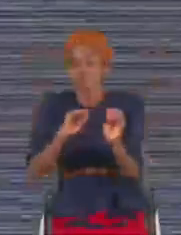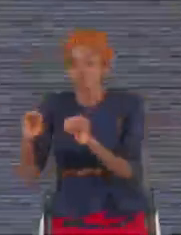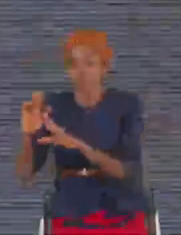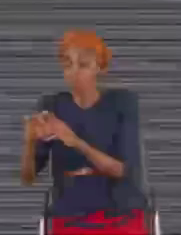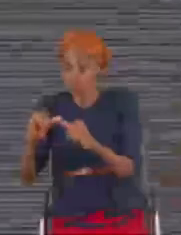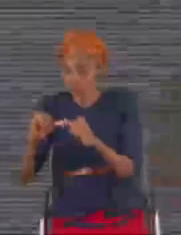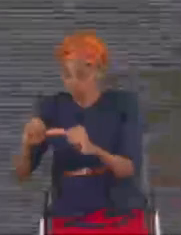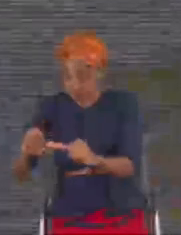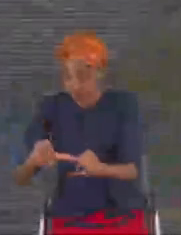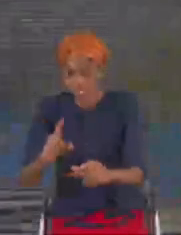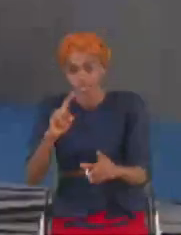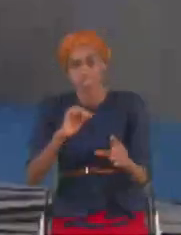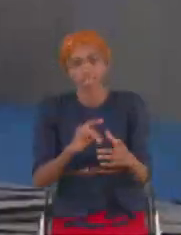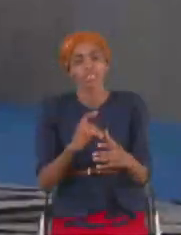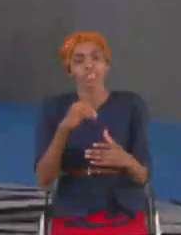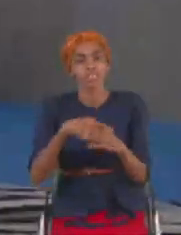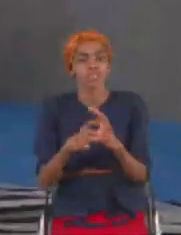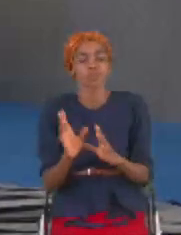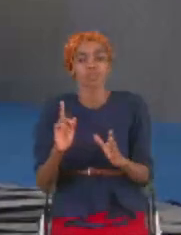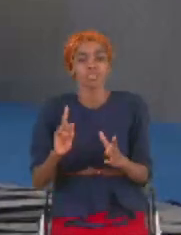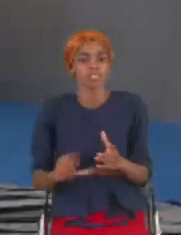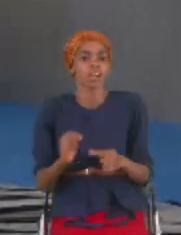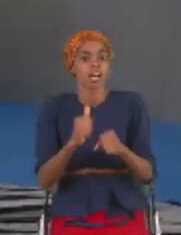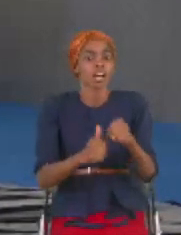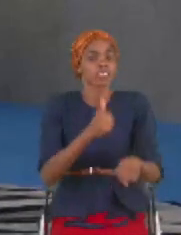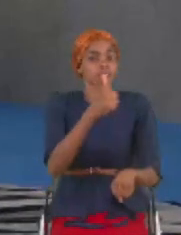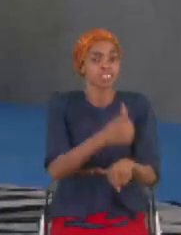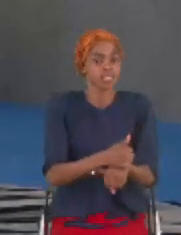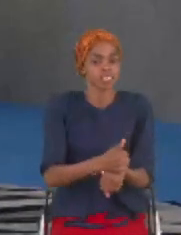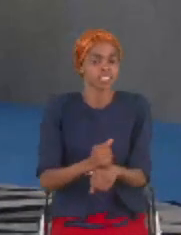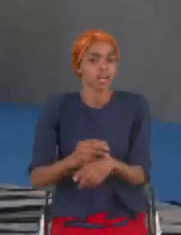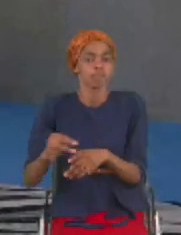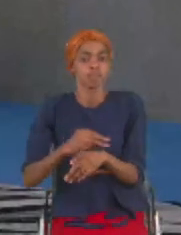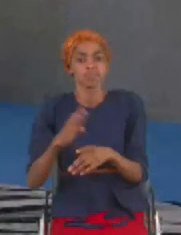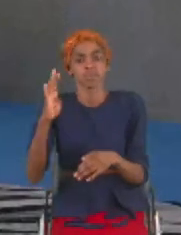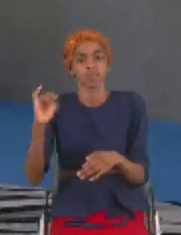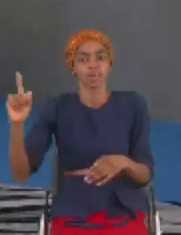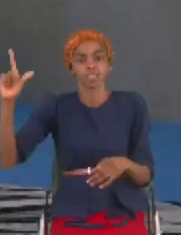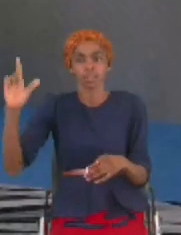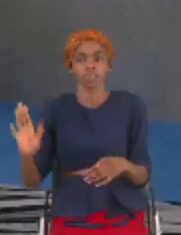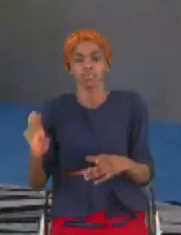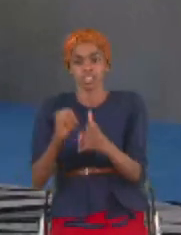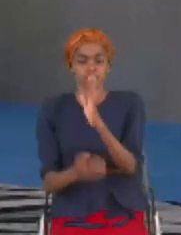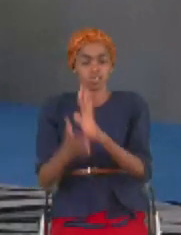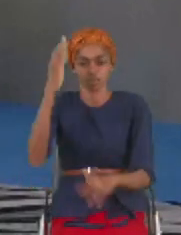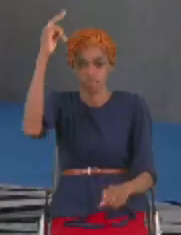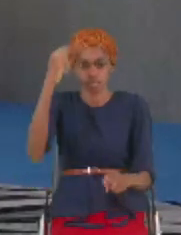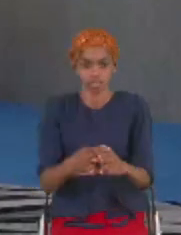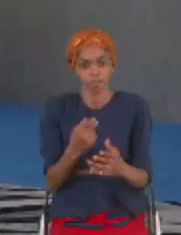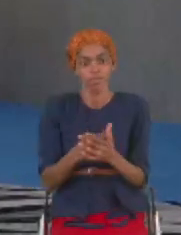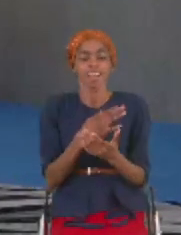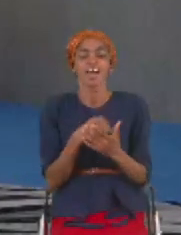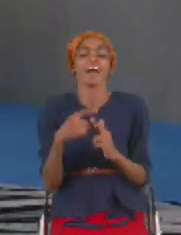avance dans le ministère accrédité par le seigneur au nom de jésus